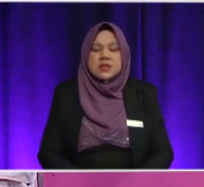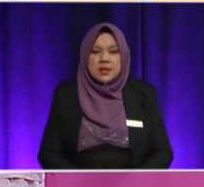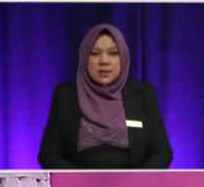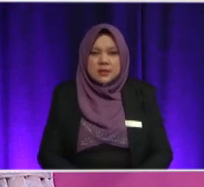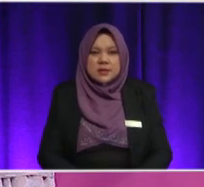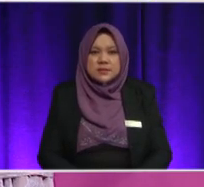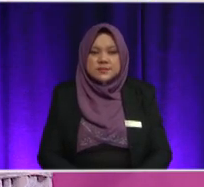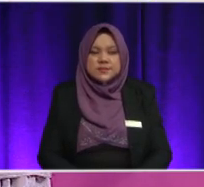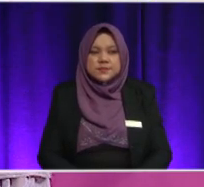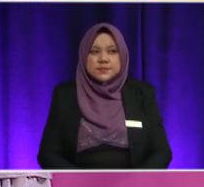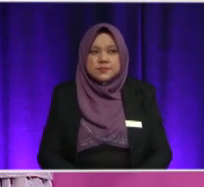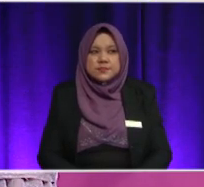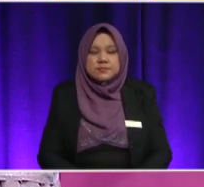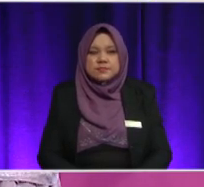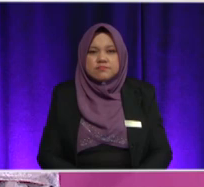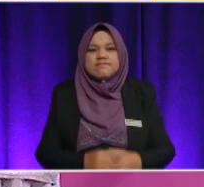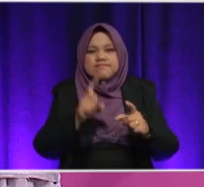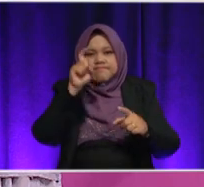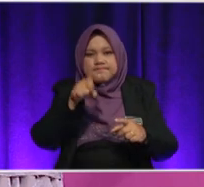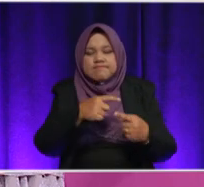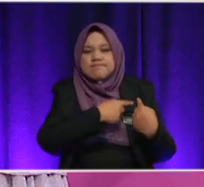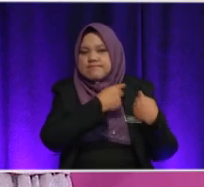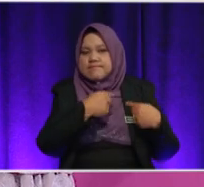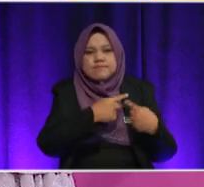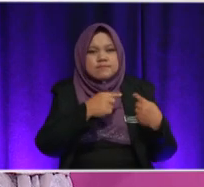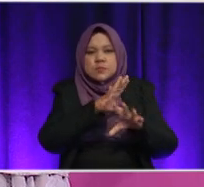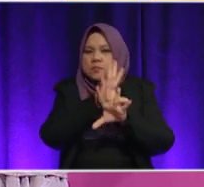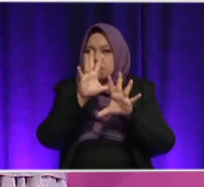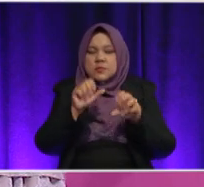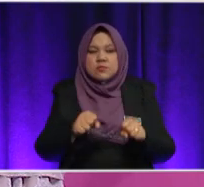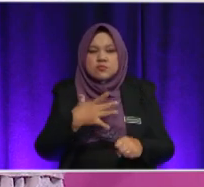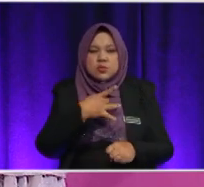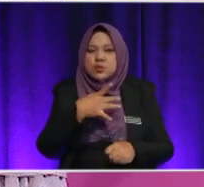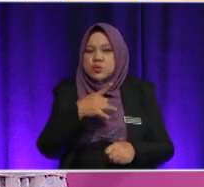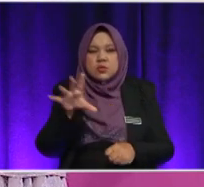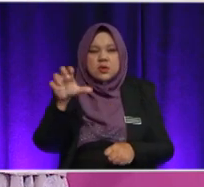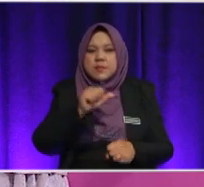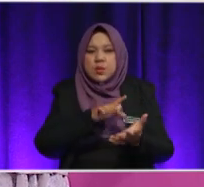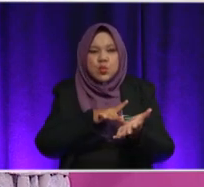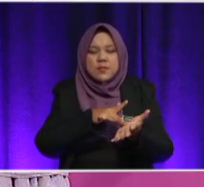ketagihan Oke jadikan hati-hatilah tak boleh sewenangnya makan obat